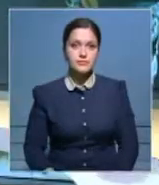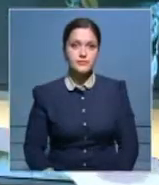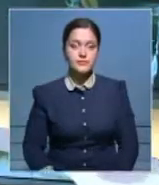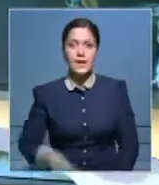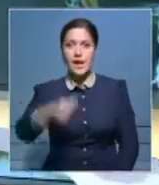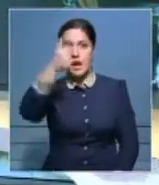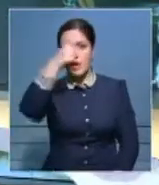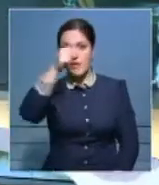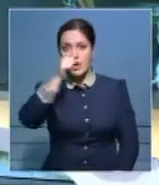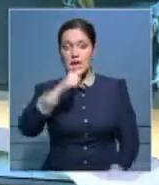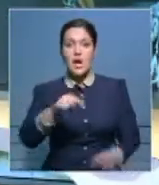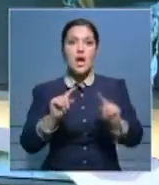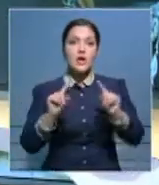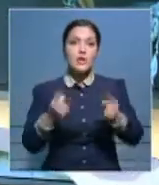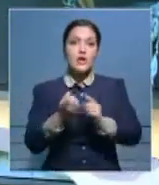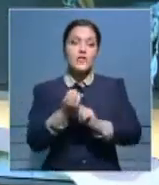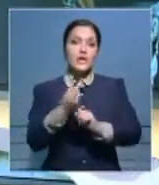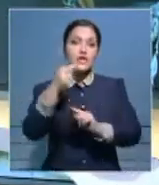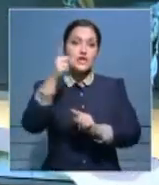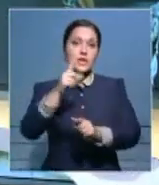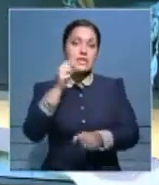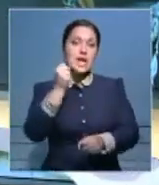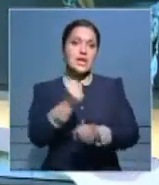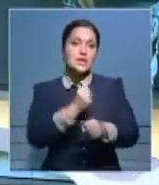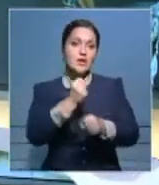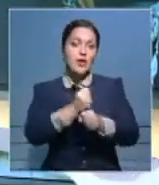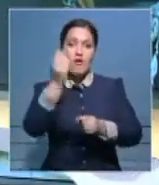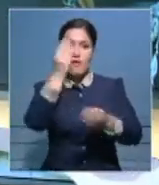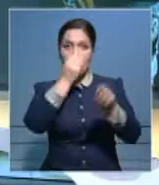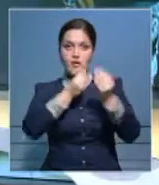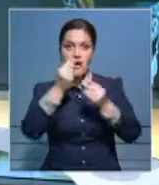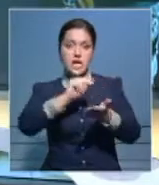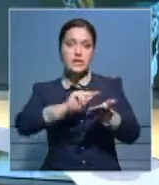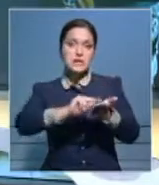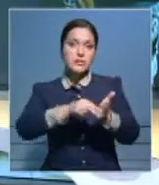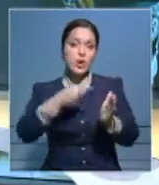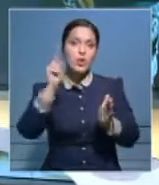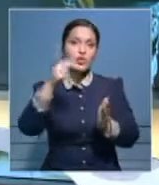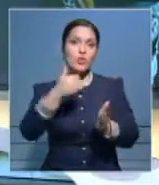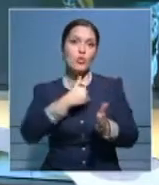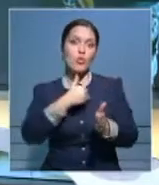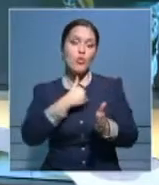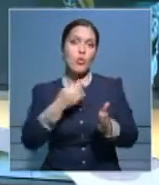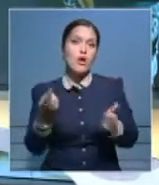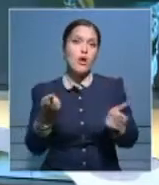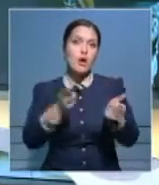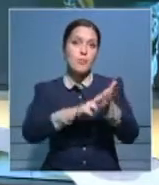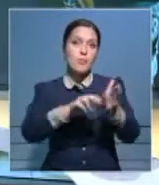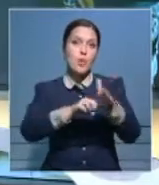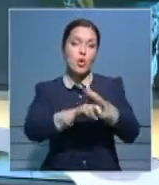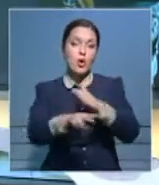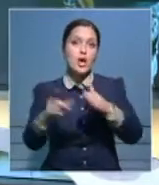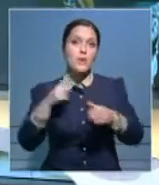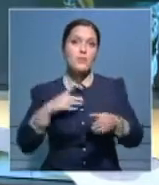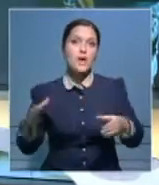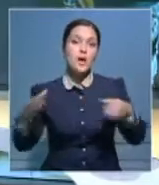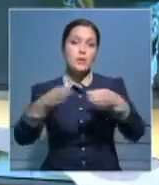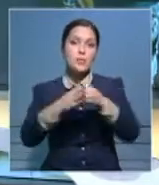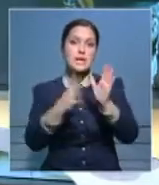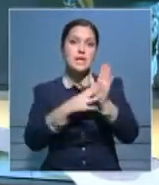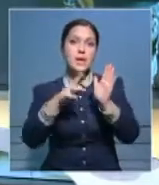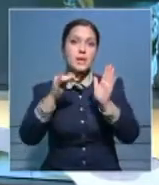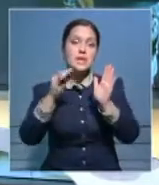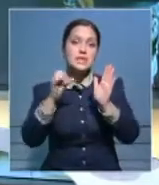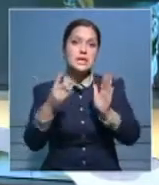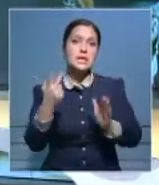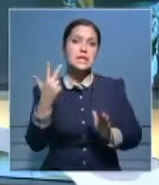В Греции арестованы 12 человек за изготовление фальшивых справок для мигрантов. В преступной группе было 9 пакистанцев и 3 гражданина